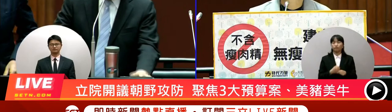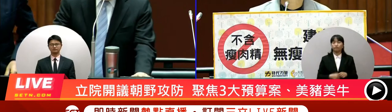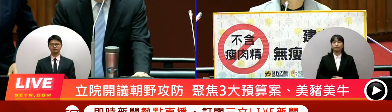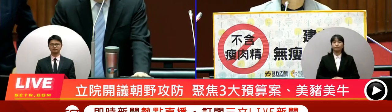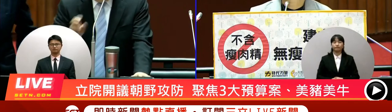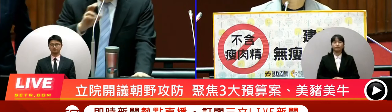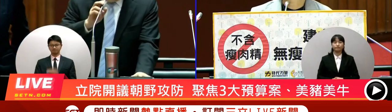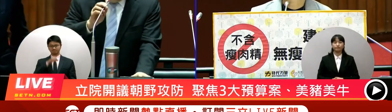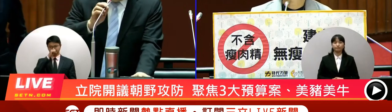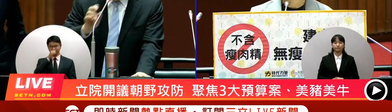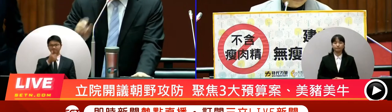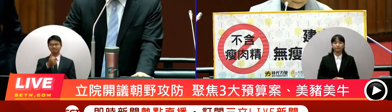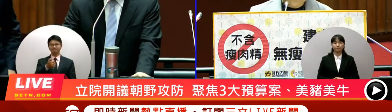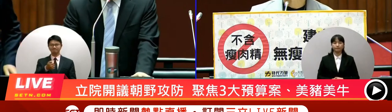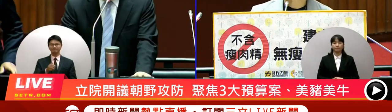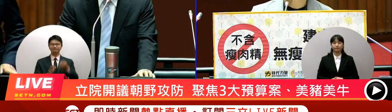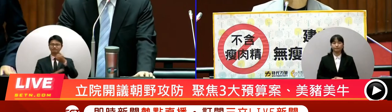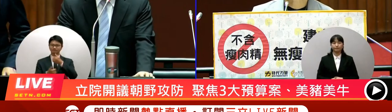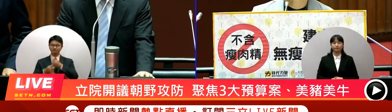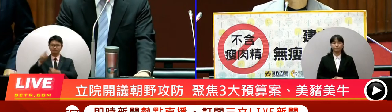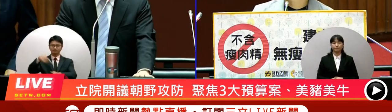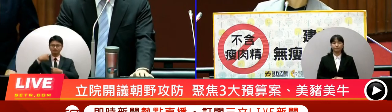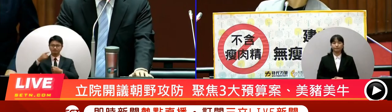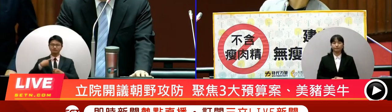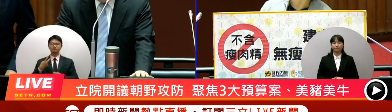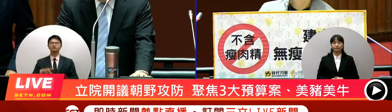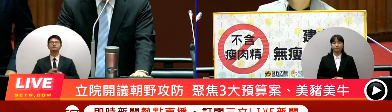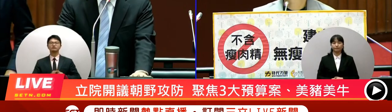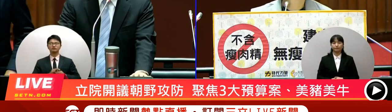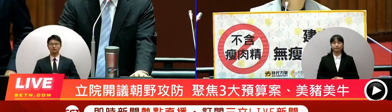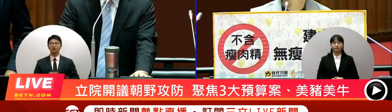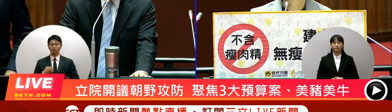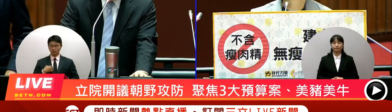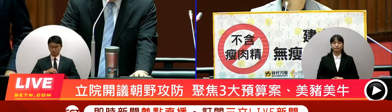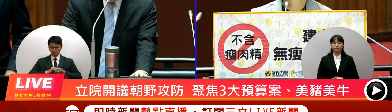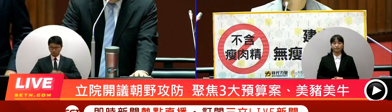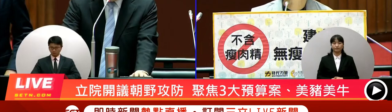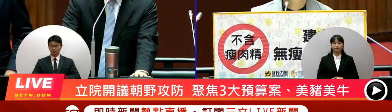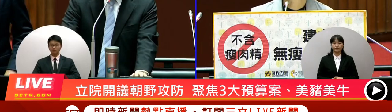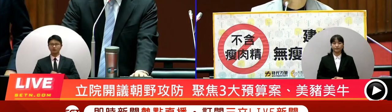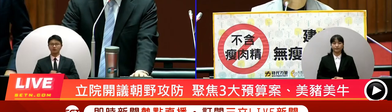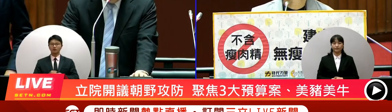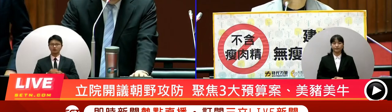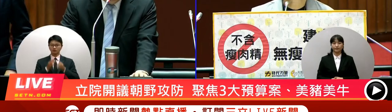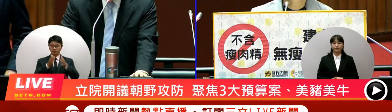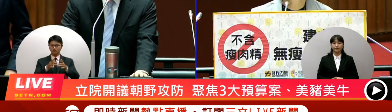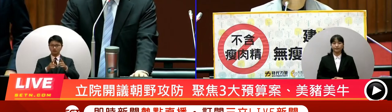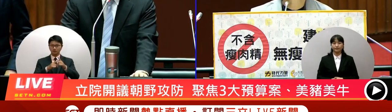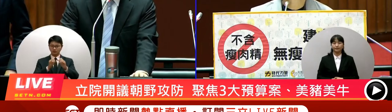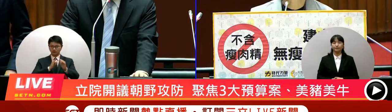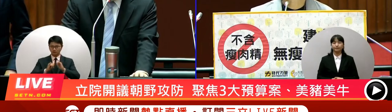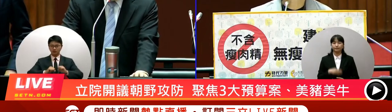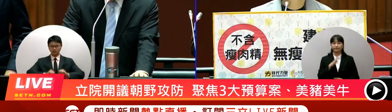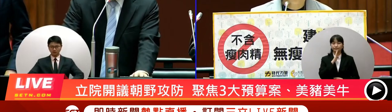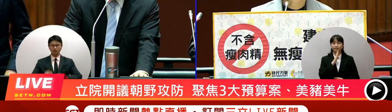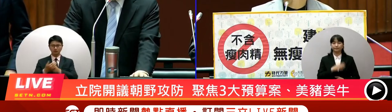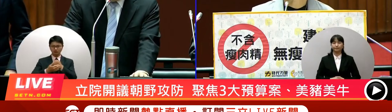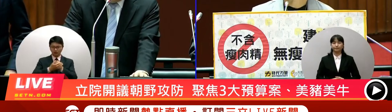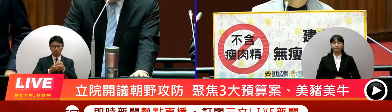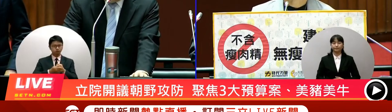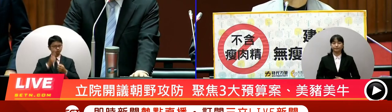好，谢谢委员的指教跟关心，我们一定保护国人的健康为第一。 是， 刚才委员